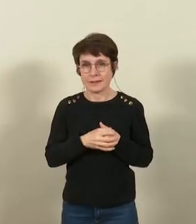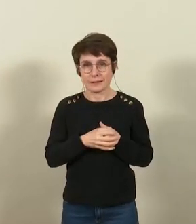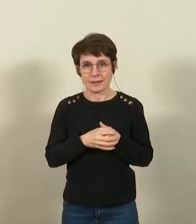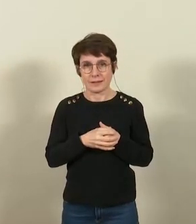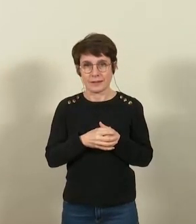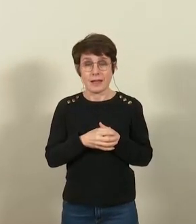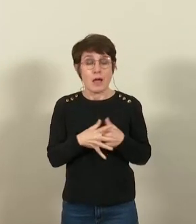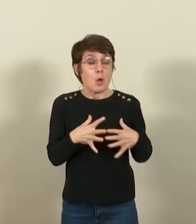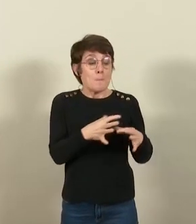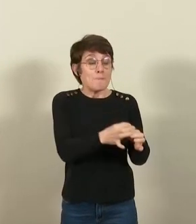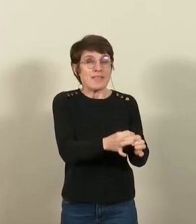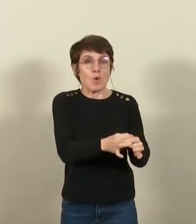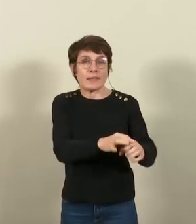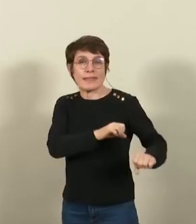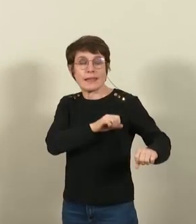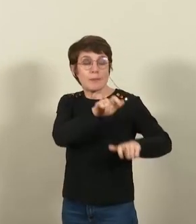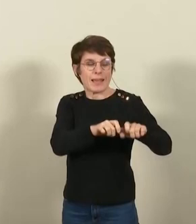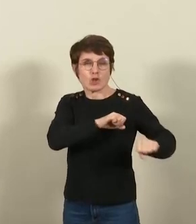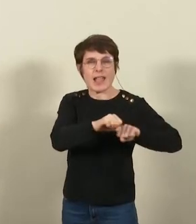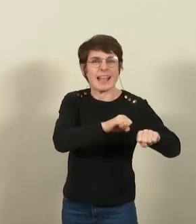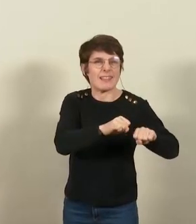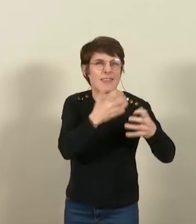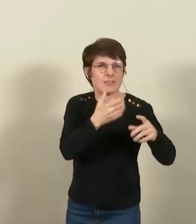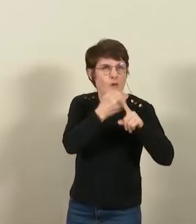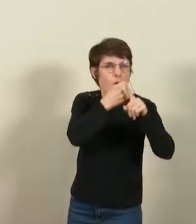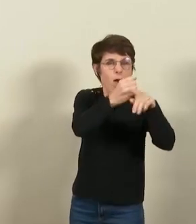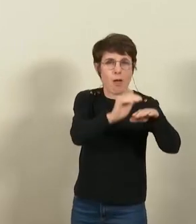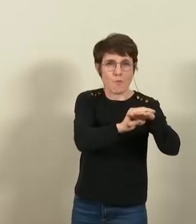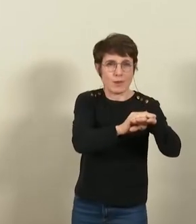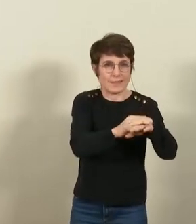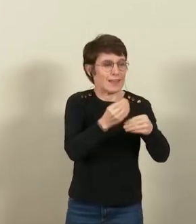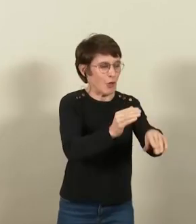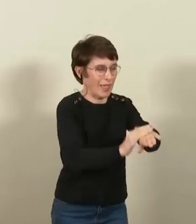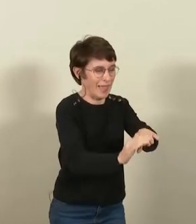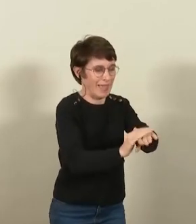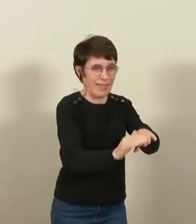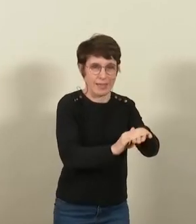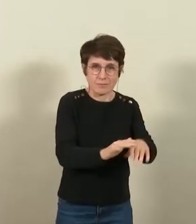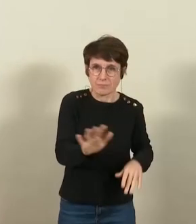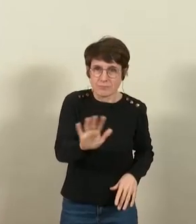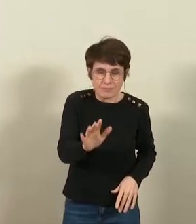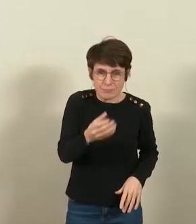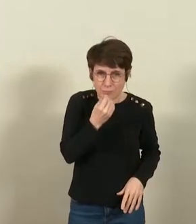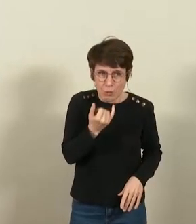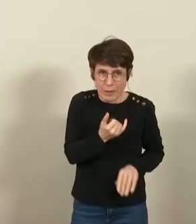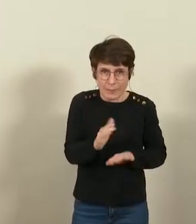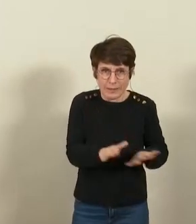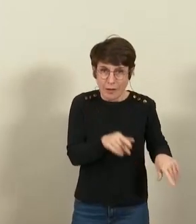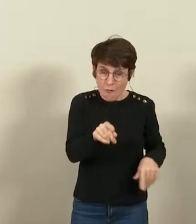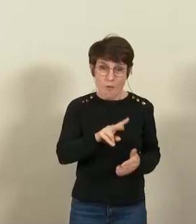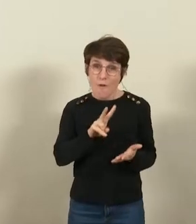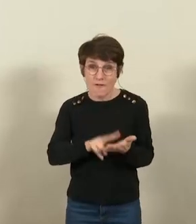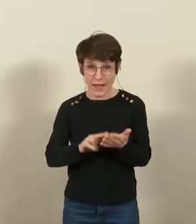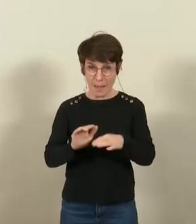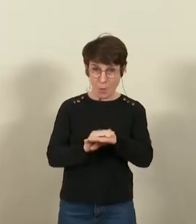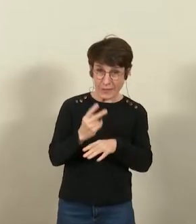petite minorité d'activistes qui ont un agenda politique alors qu'en fait vous avez une vraie politique hyper